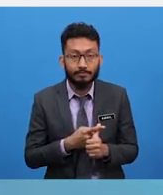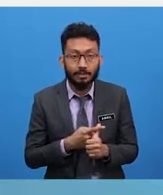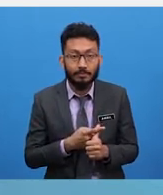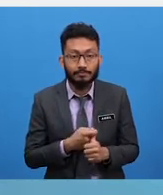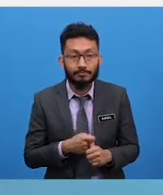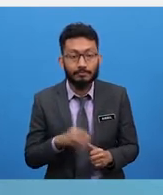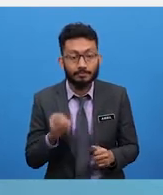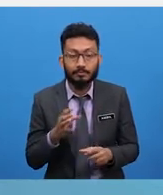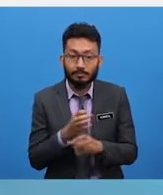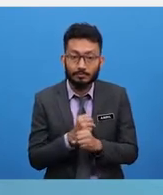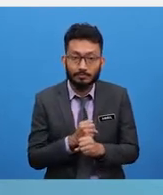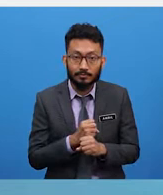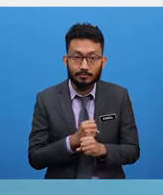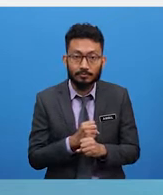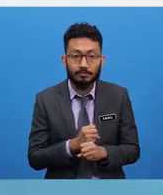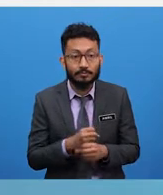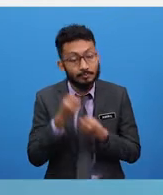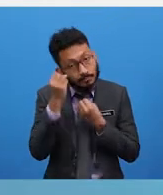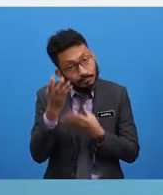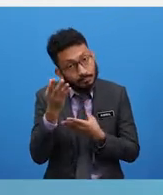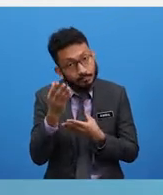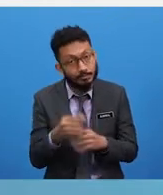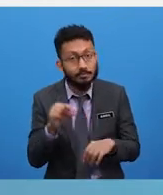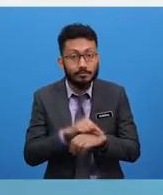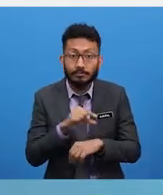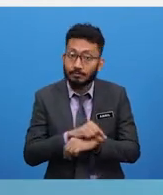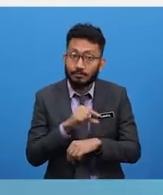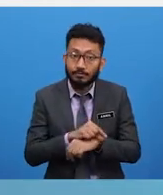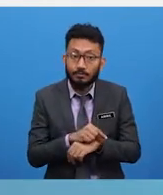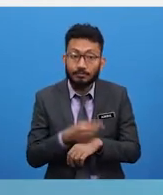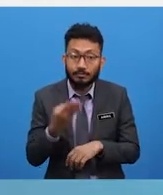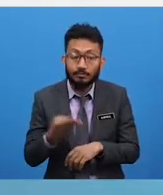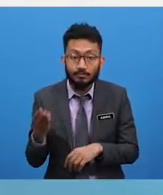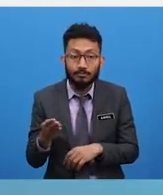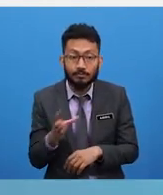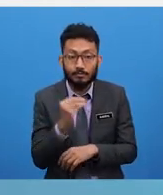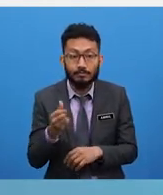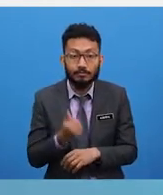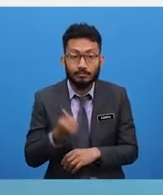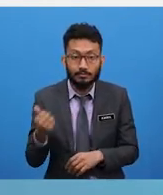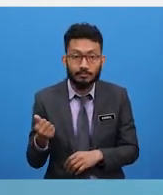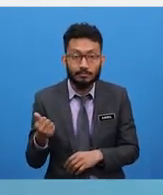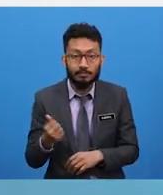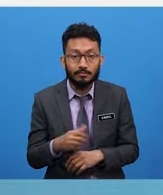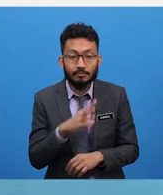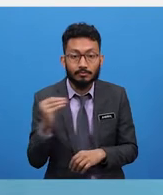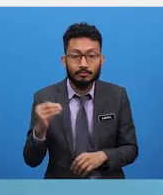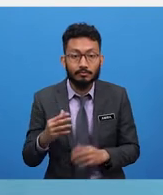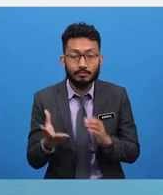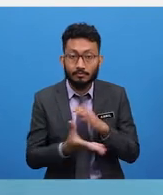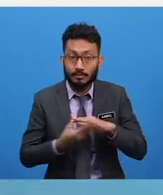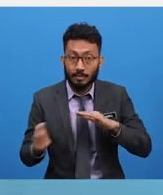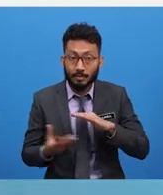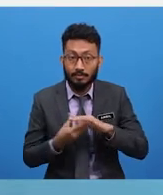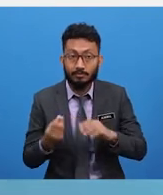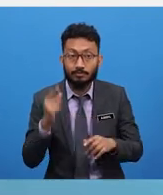murid-murid dapat menyatakan kegunaan bahan dan peralatan batik cetak dengan